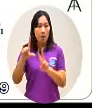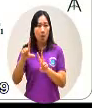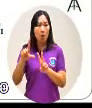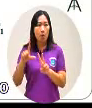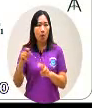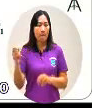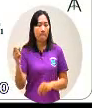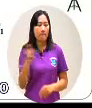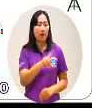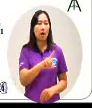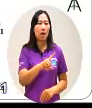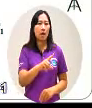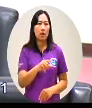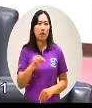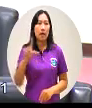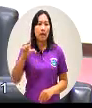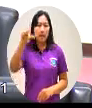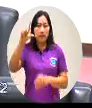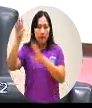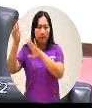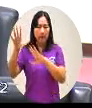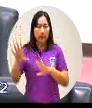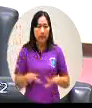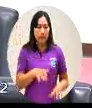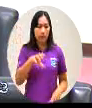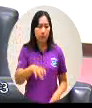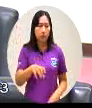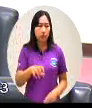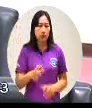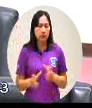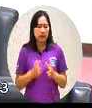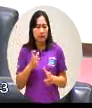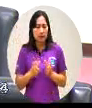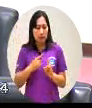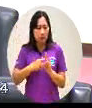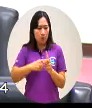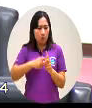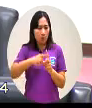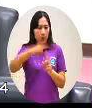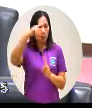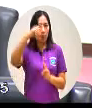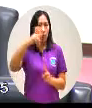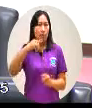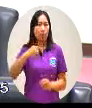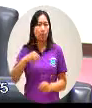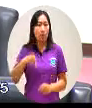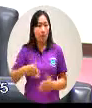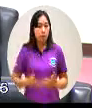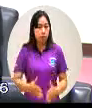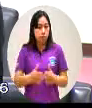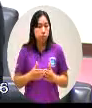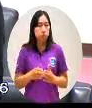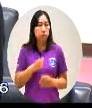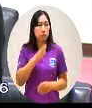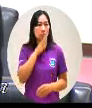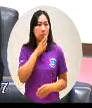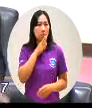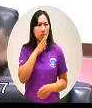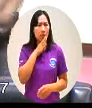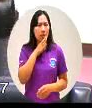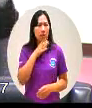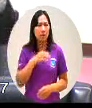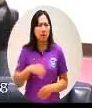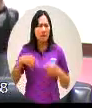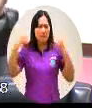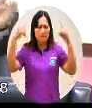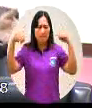风处的所在吼，特别浓度特别高，这个足重要呢。这个时常因为伊这个